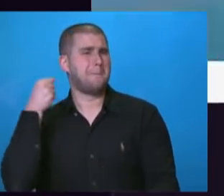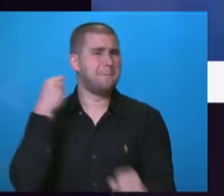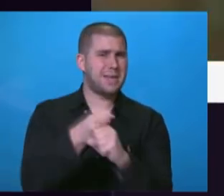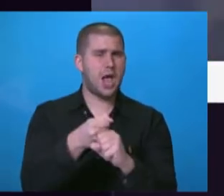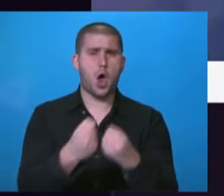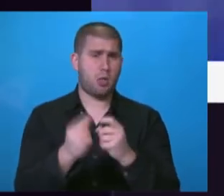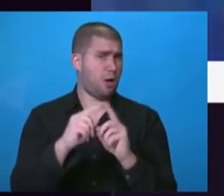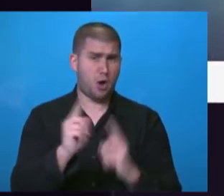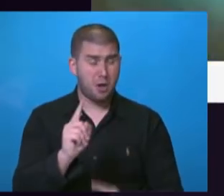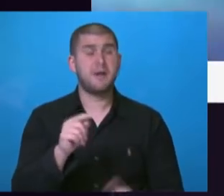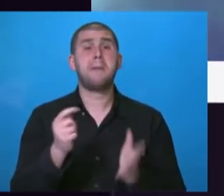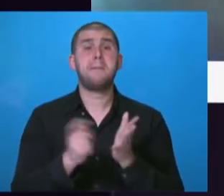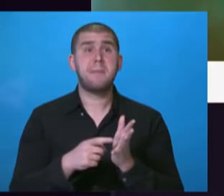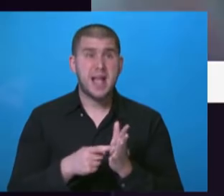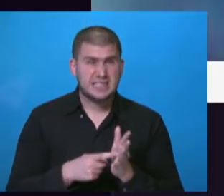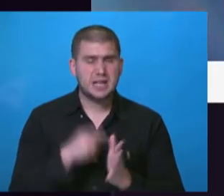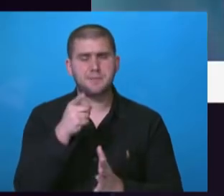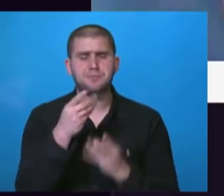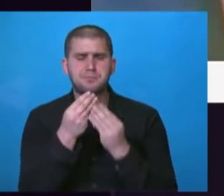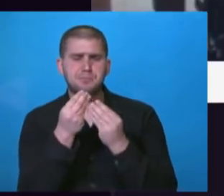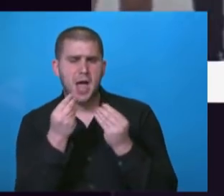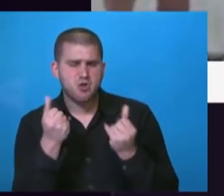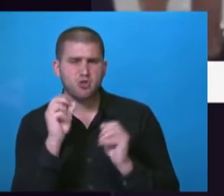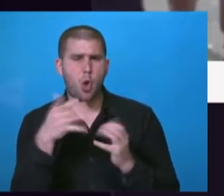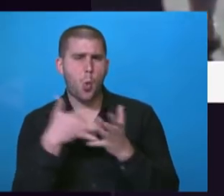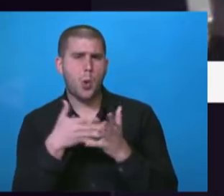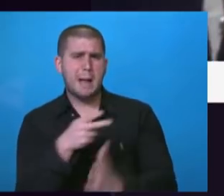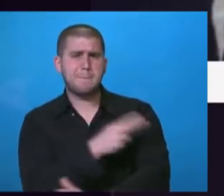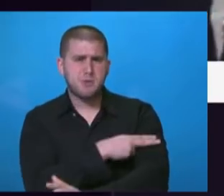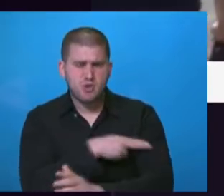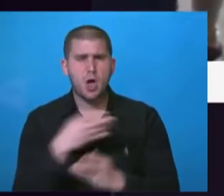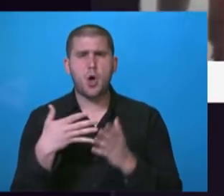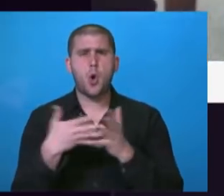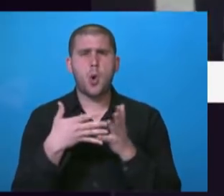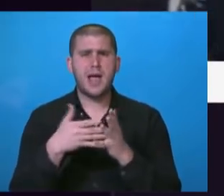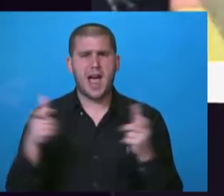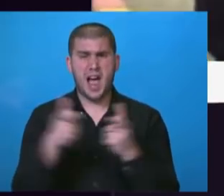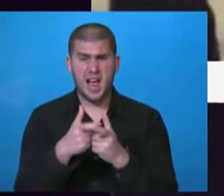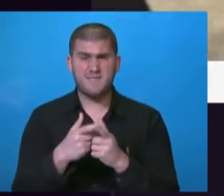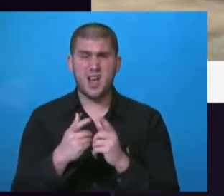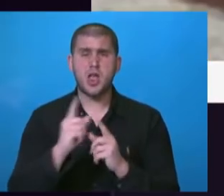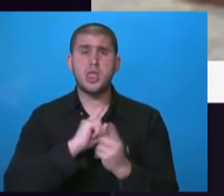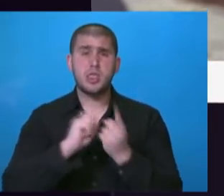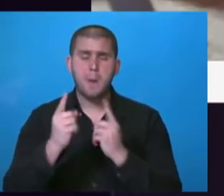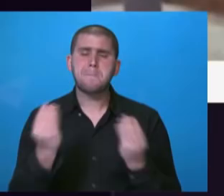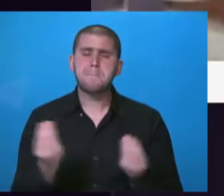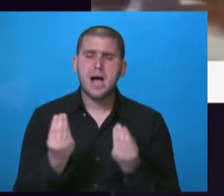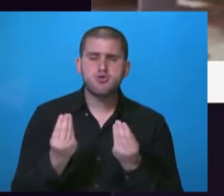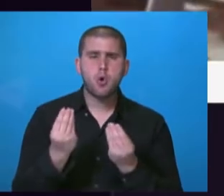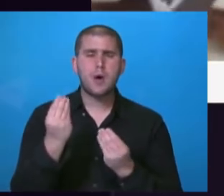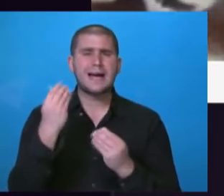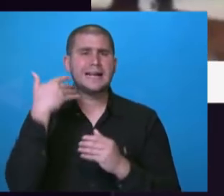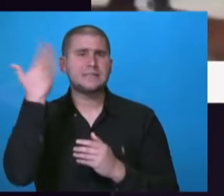נוסף, ולכן החשד של חוקרי המשטרה, חוקרי אגף התנועה, הוא שמשהו גורם חיצוני